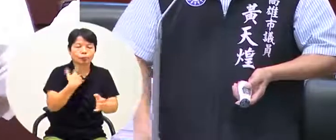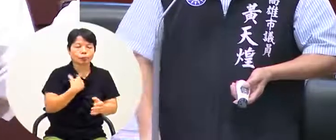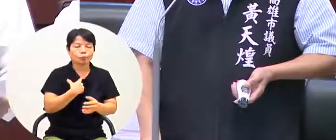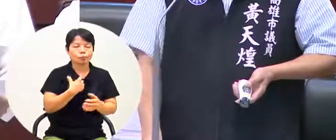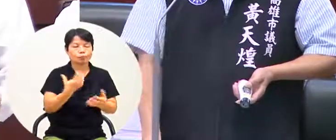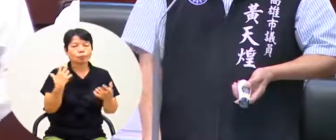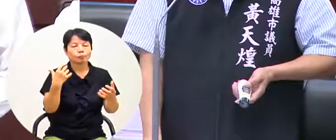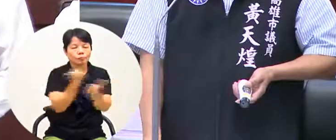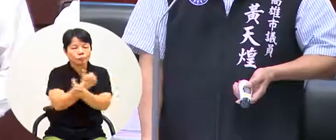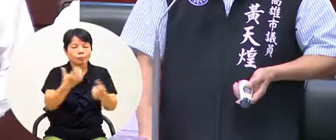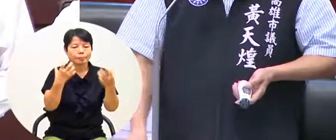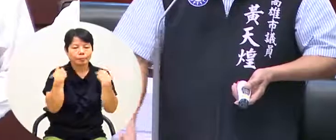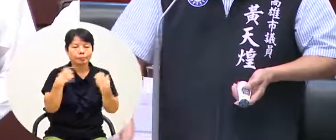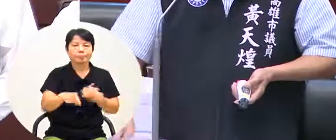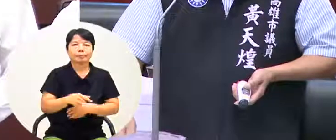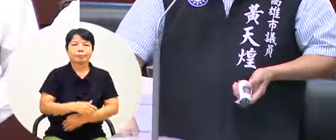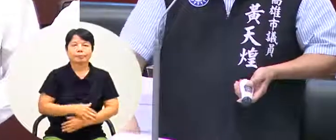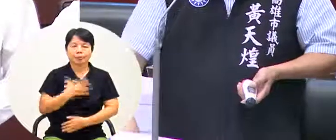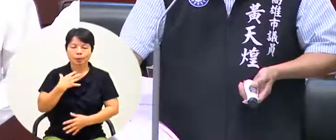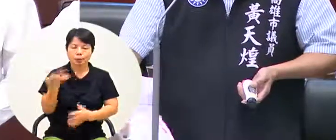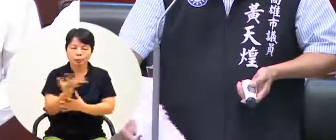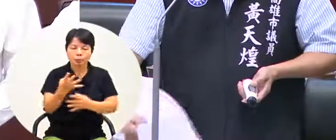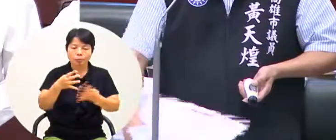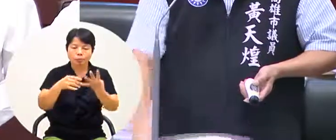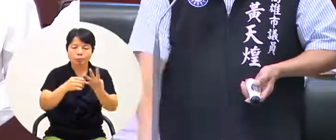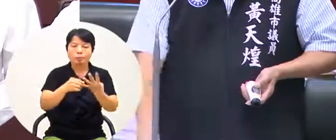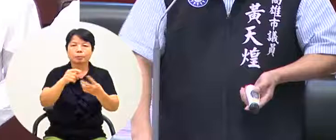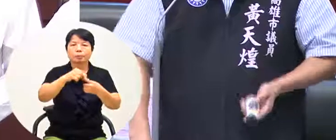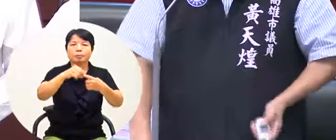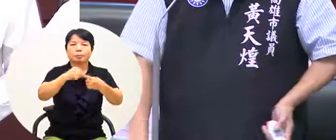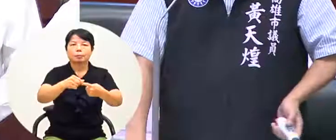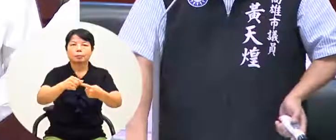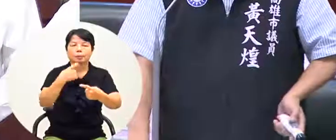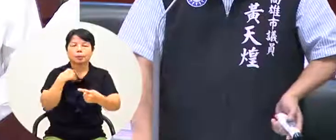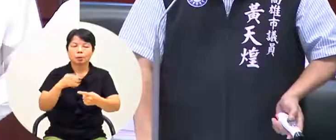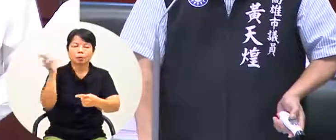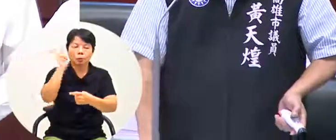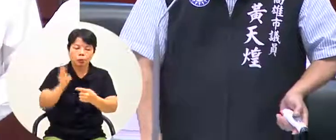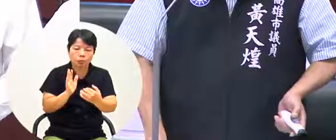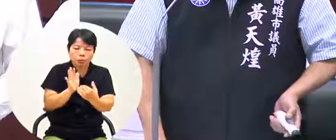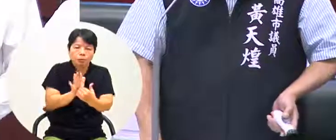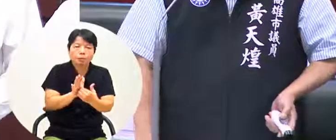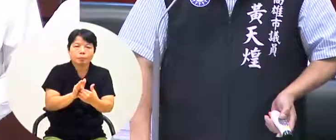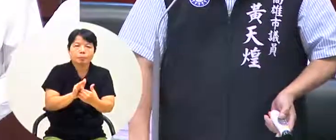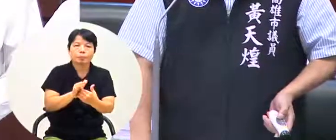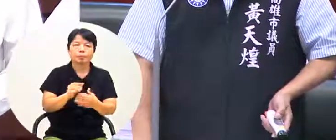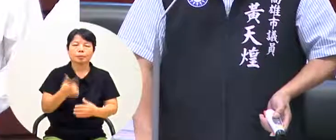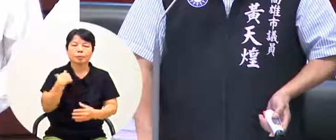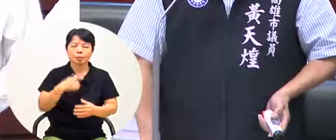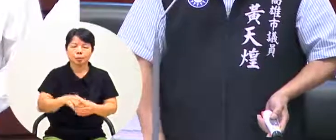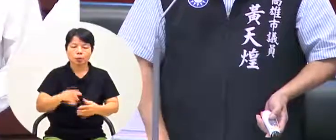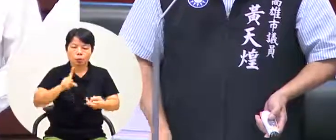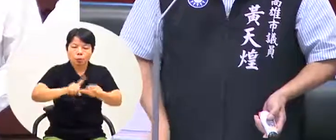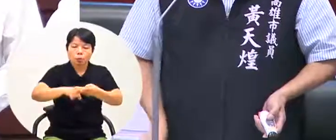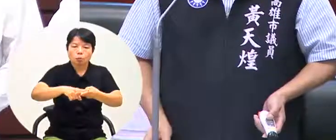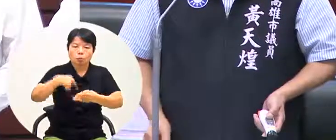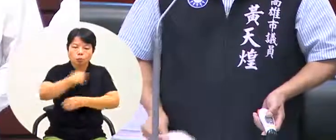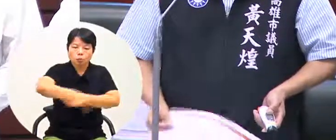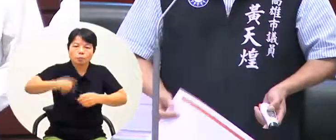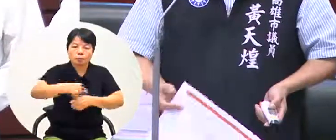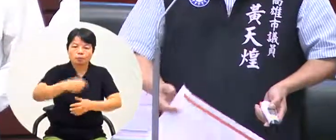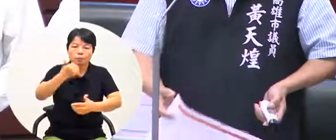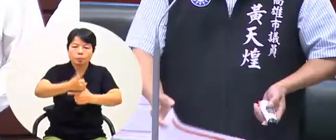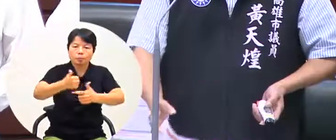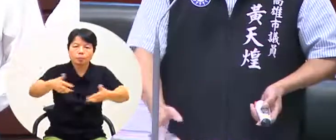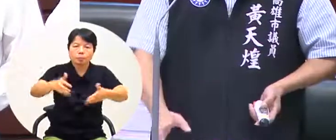讲这个防水层的部分，其实伊这个。迄、那个主体建筑，伊本身是拢地上四楼，所